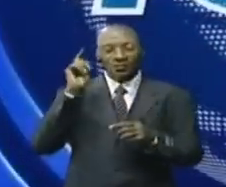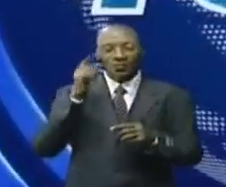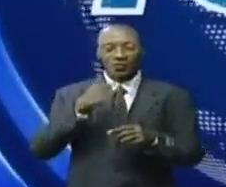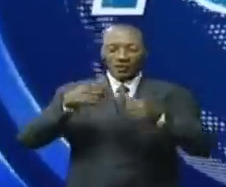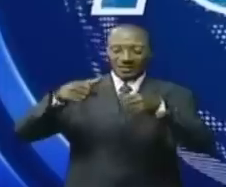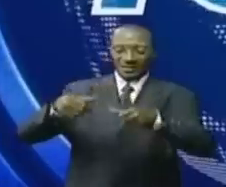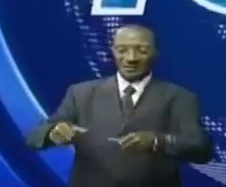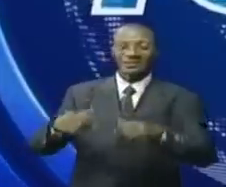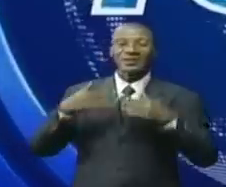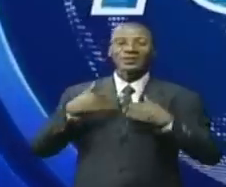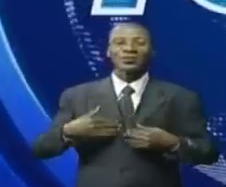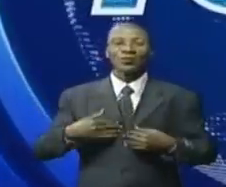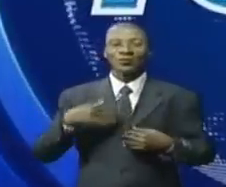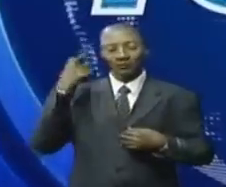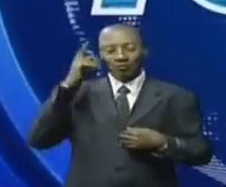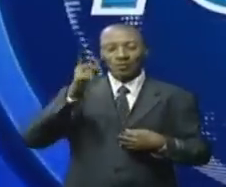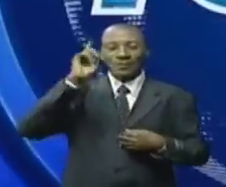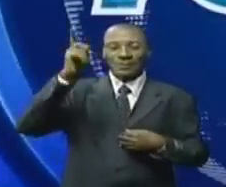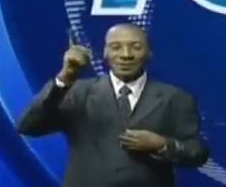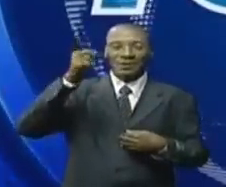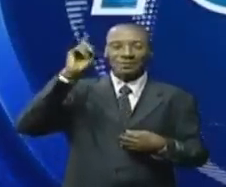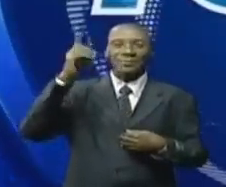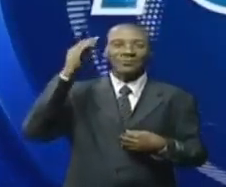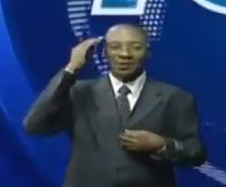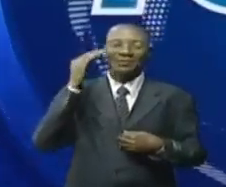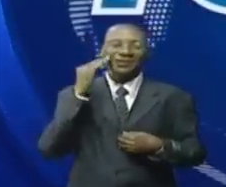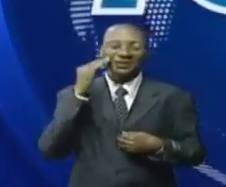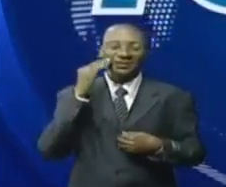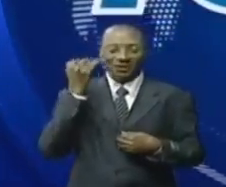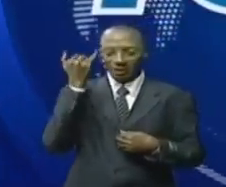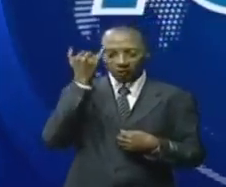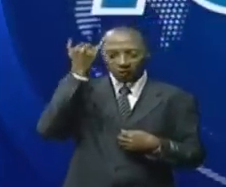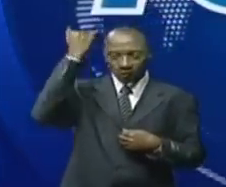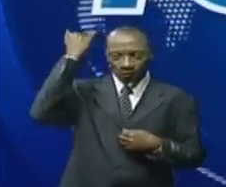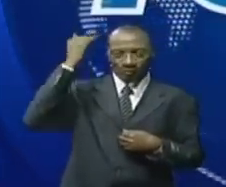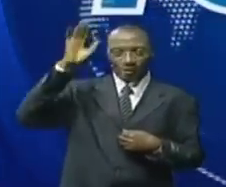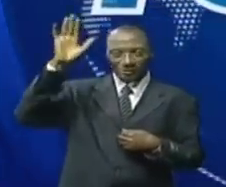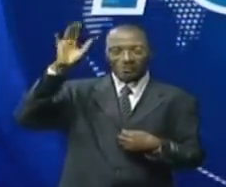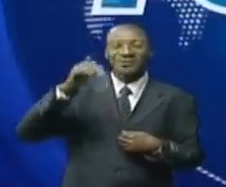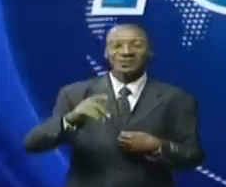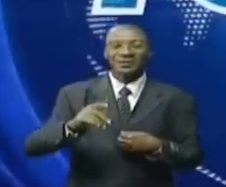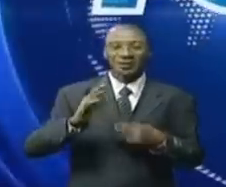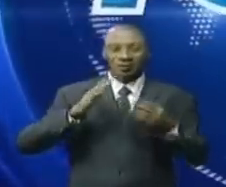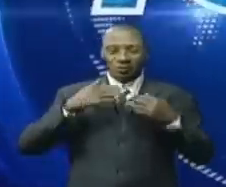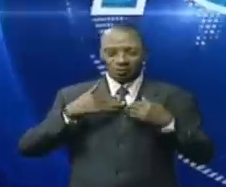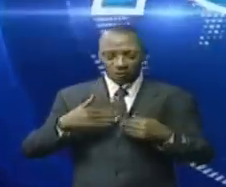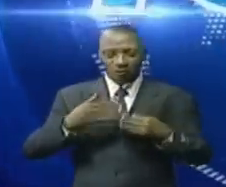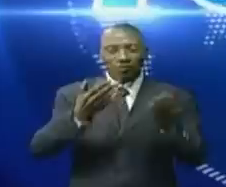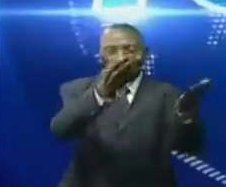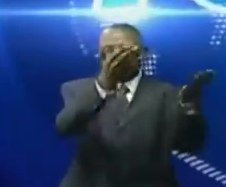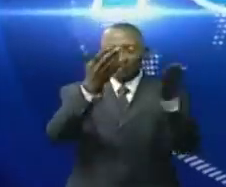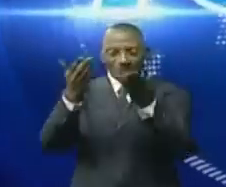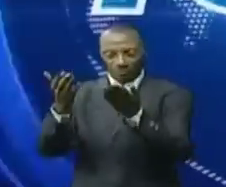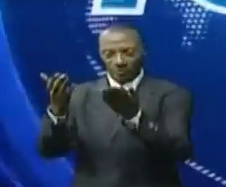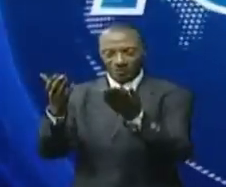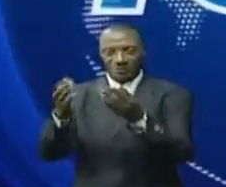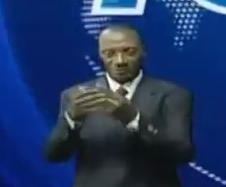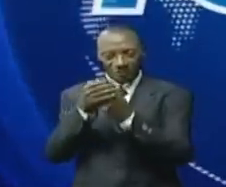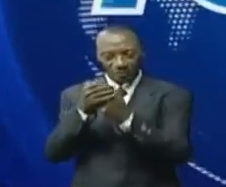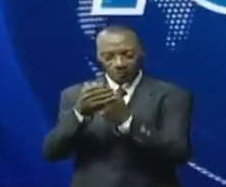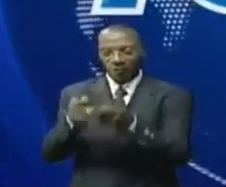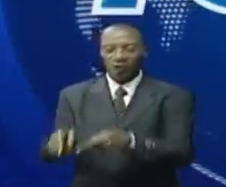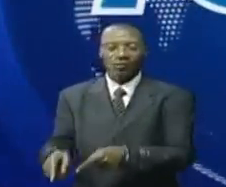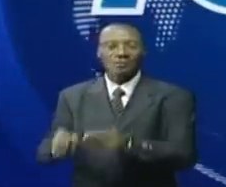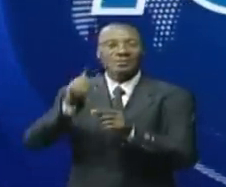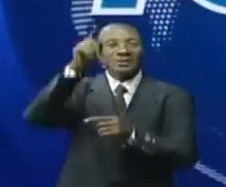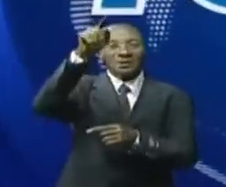a remis officiellement la relique de l'ancien premier ministre de la République démocratique du Congo. La restitution de la dent de Patrice Emery Lumumba